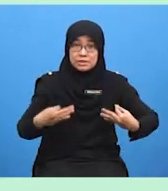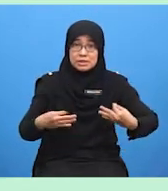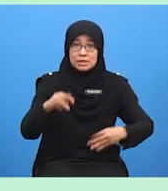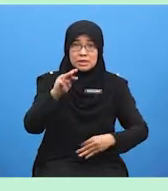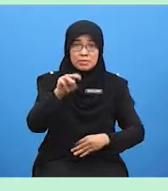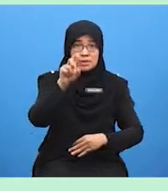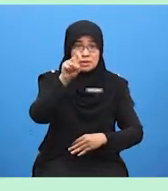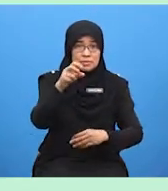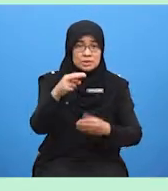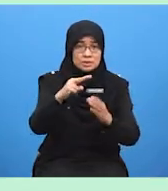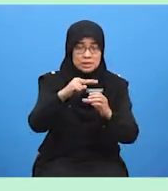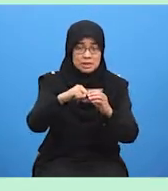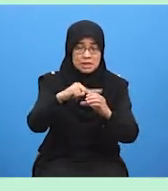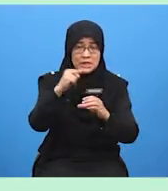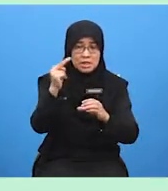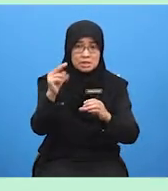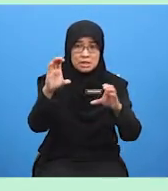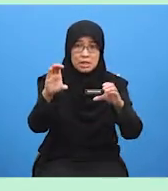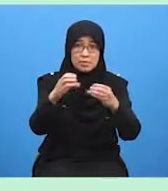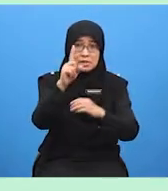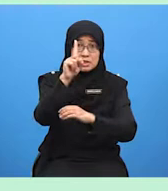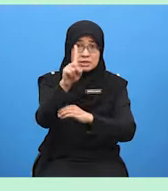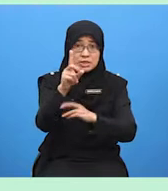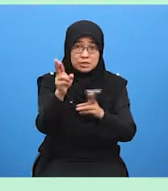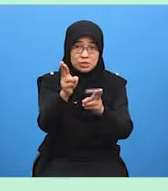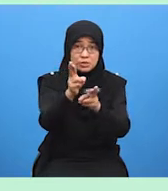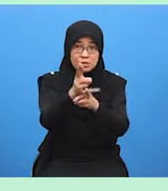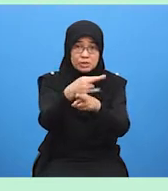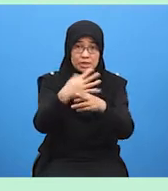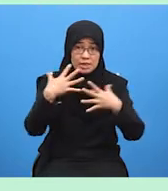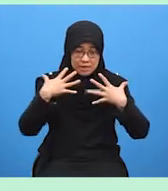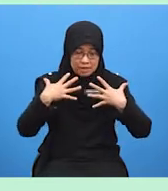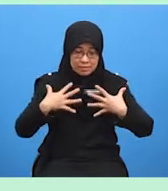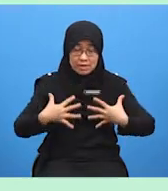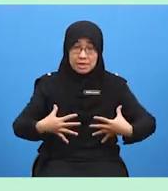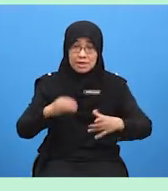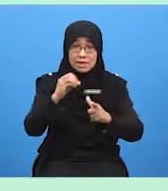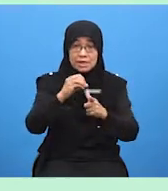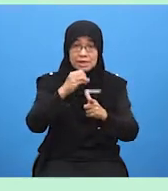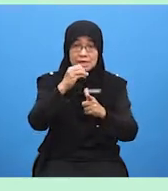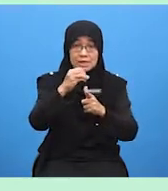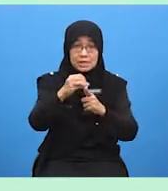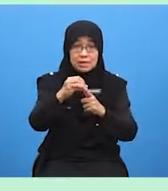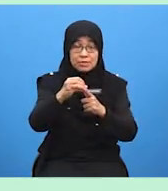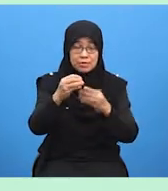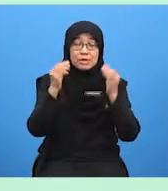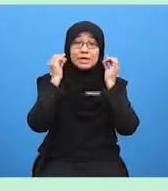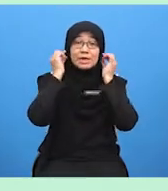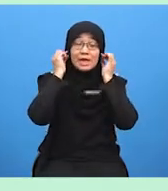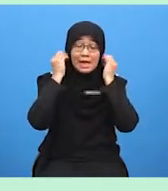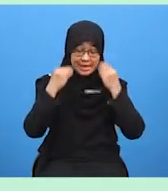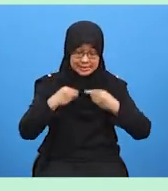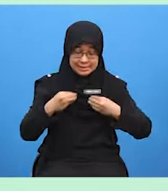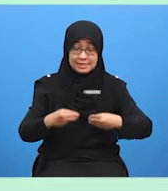Murid perlu menghasilkan satu rekaan pakaian ataupun rekaan aksesori.